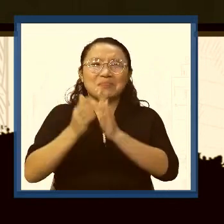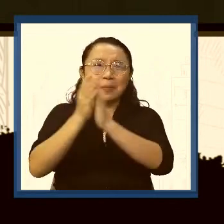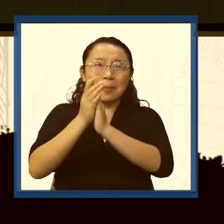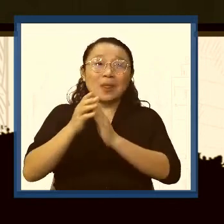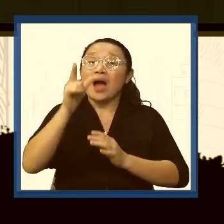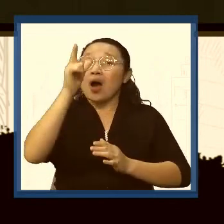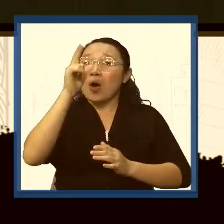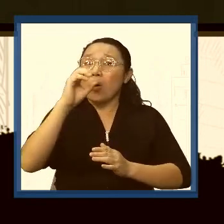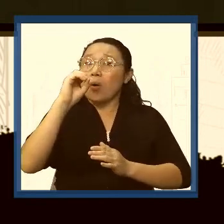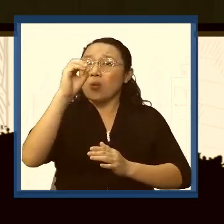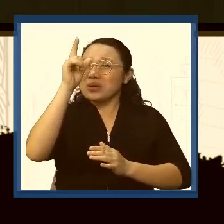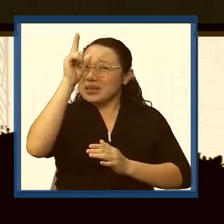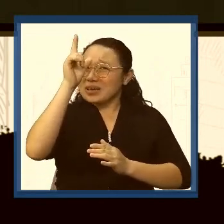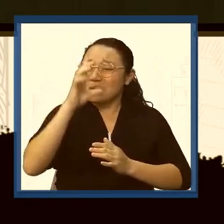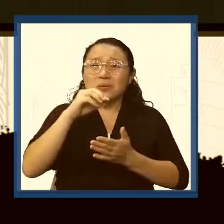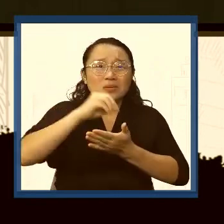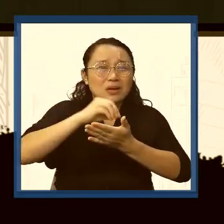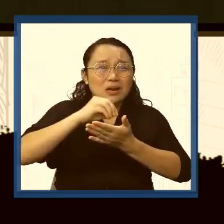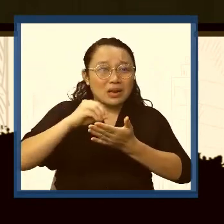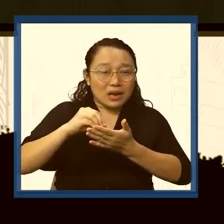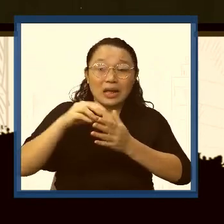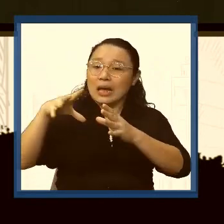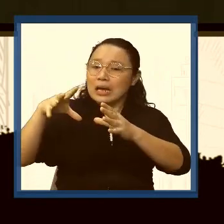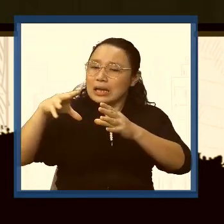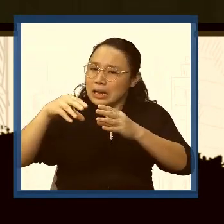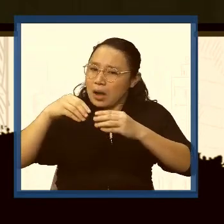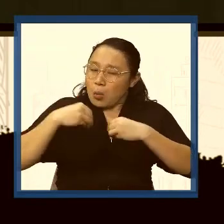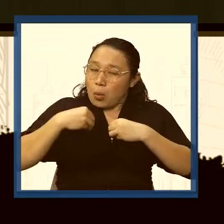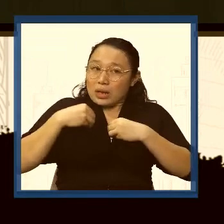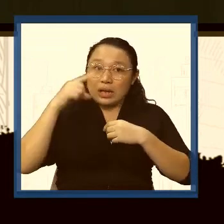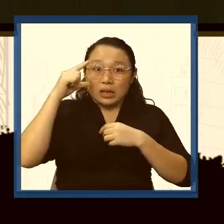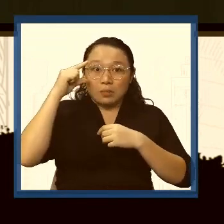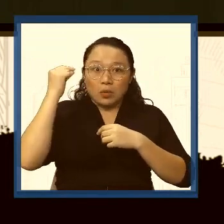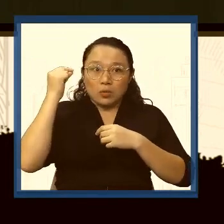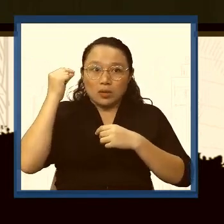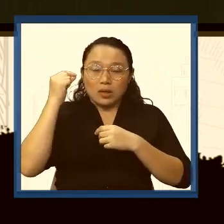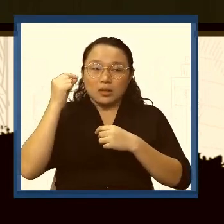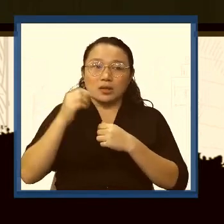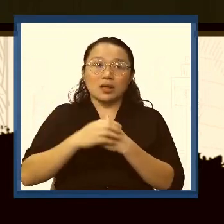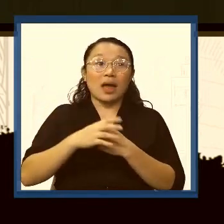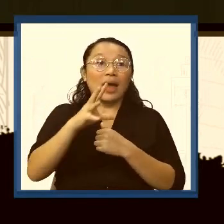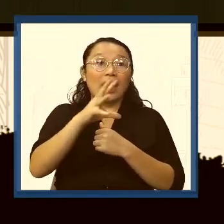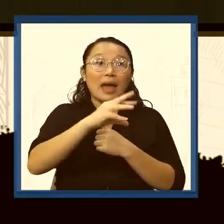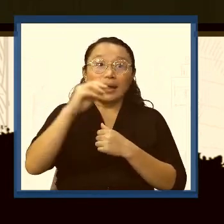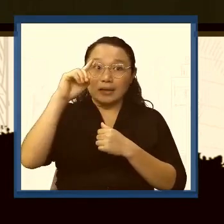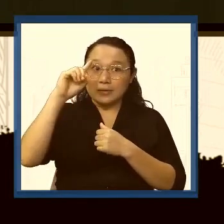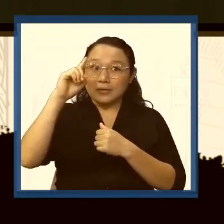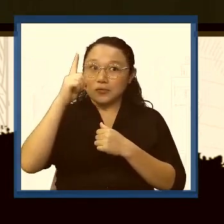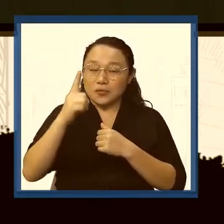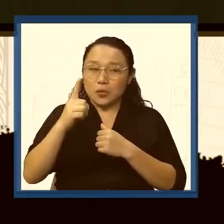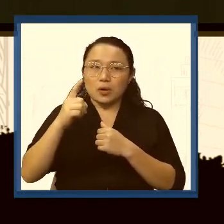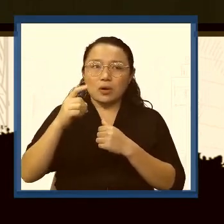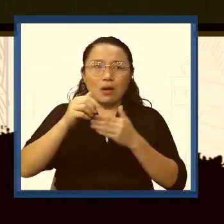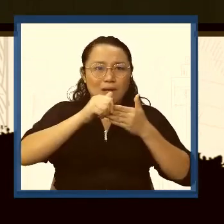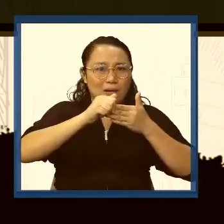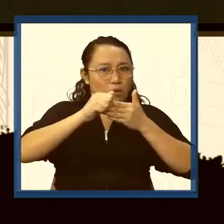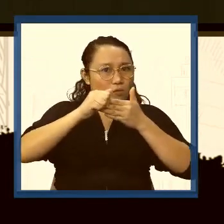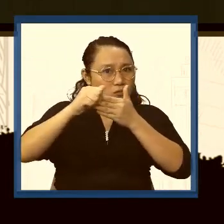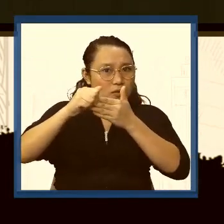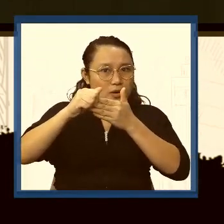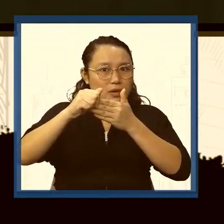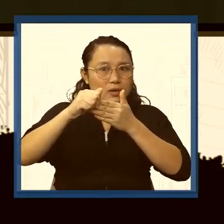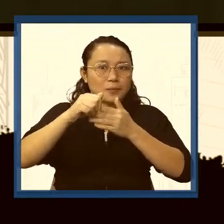mo'y naghatag niini, gidawat lamang ni Moses og kini para sa pag govern sa